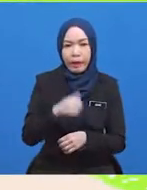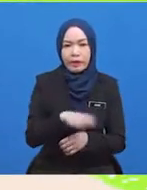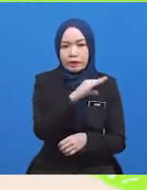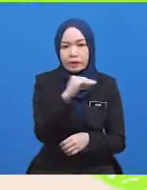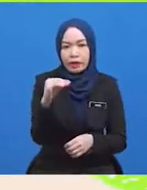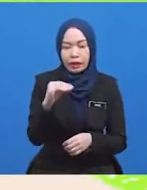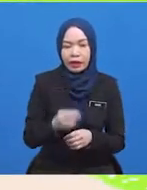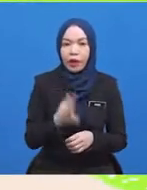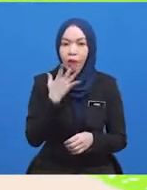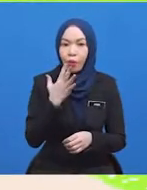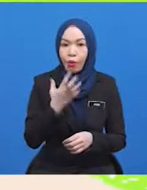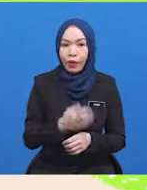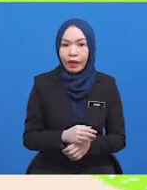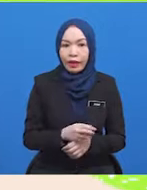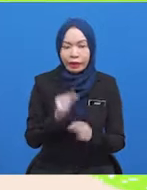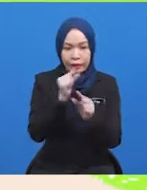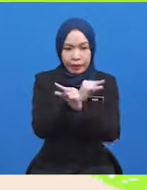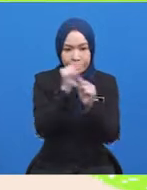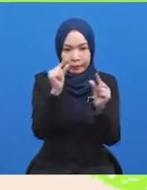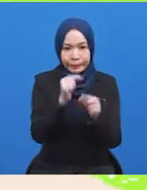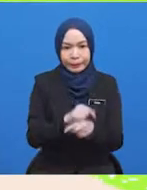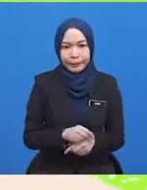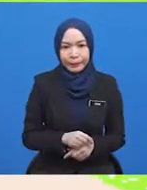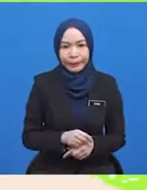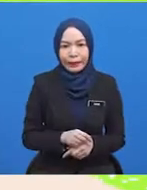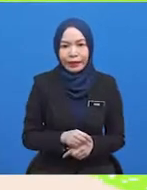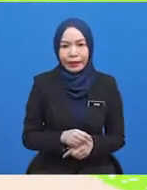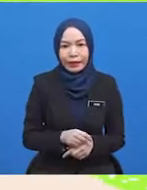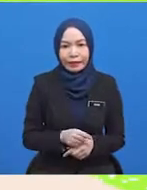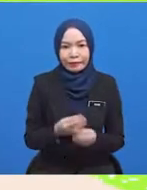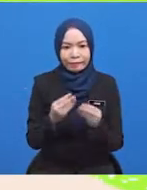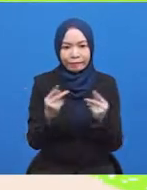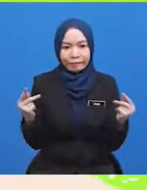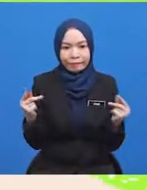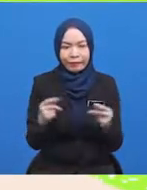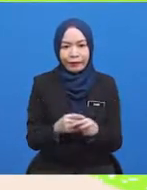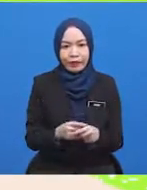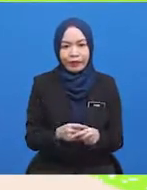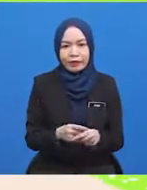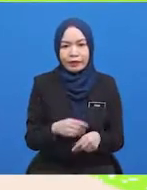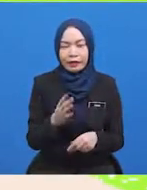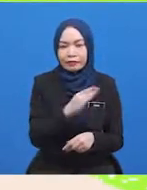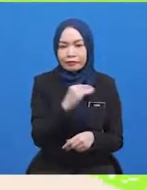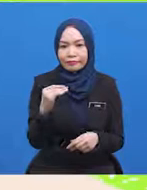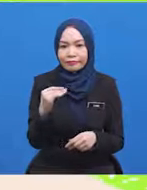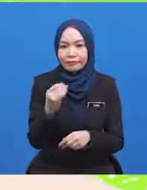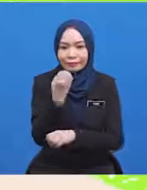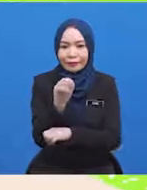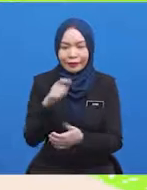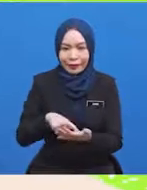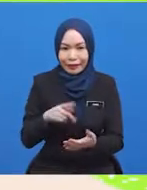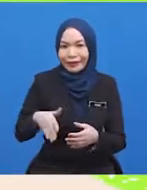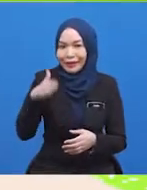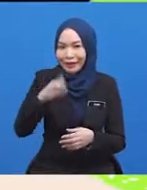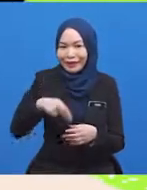yang kasar. Ia terdiri daripada mineral feldspar dan piroxen. Batuan diorit akan